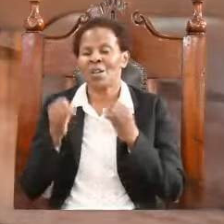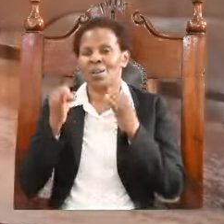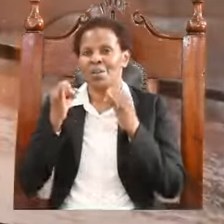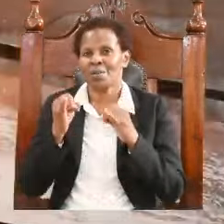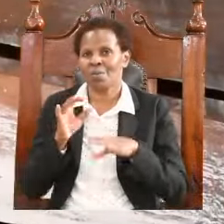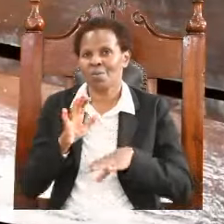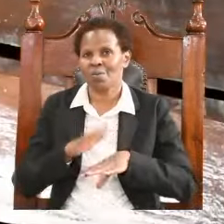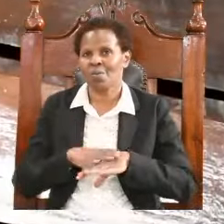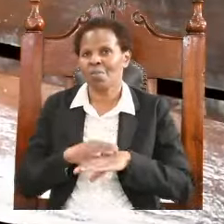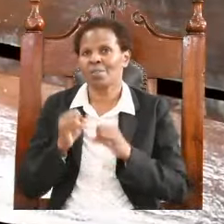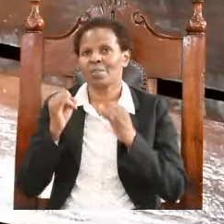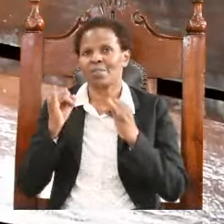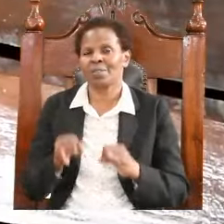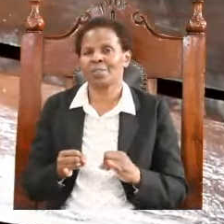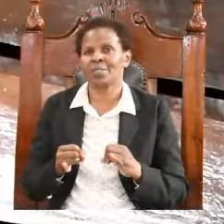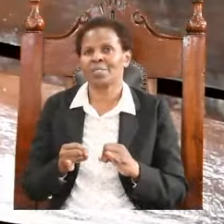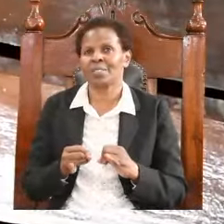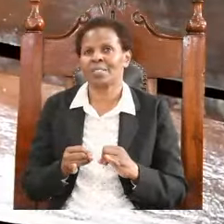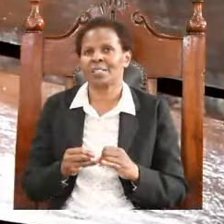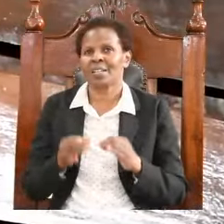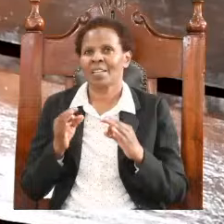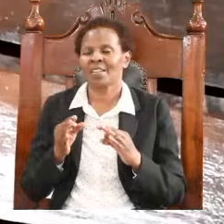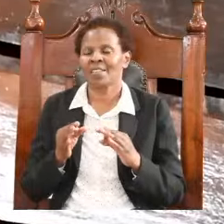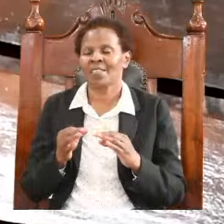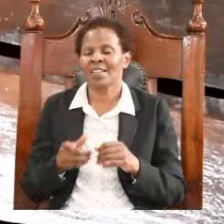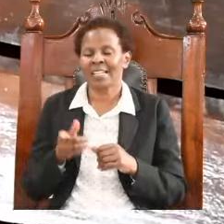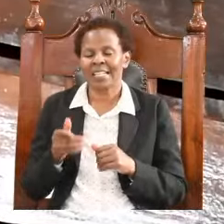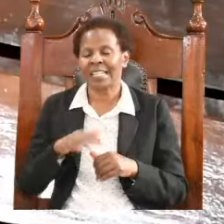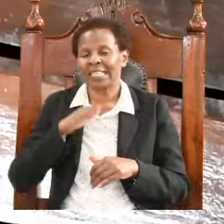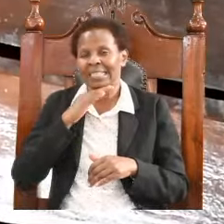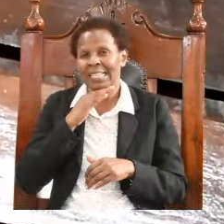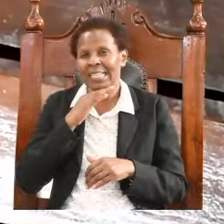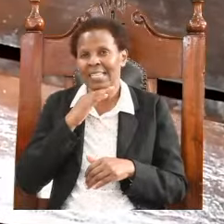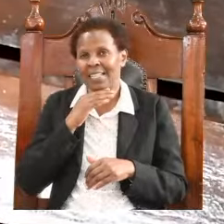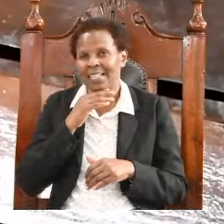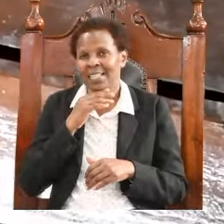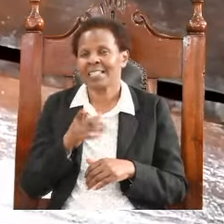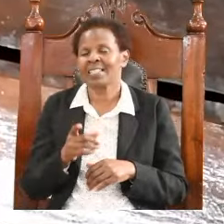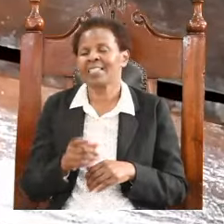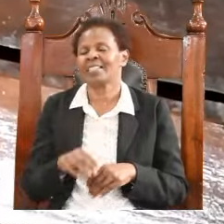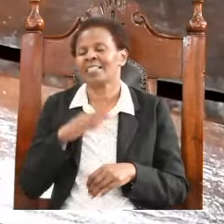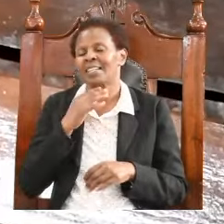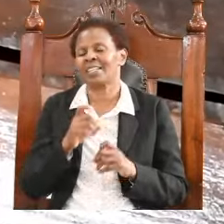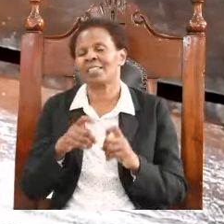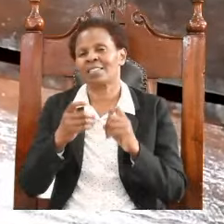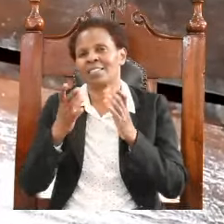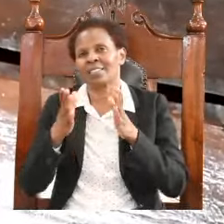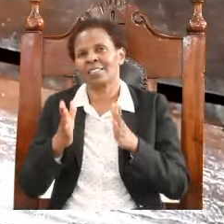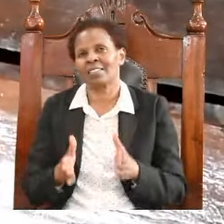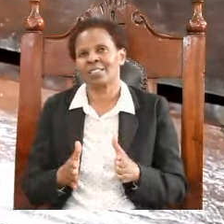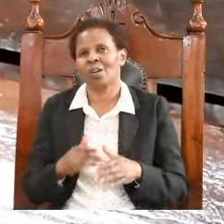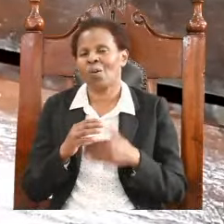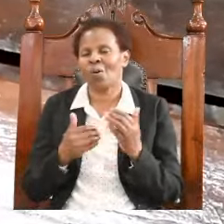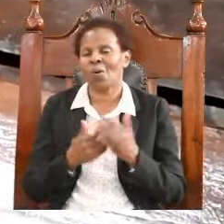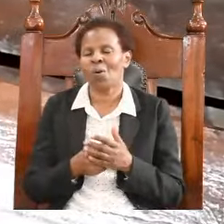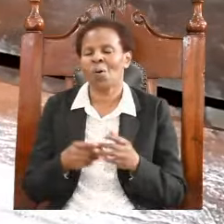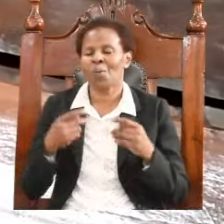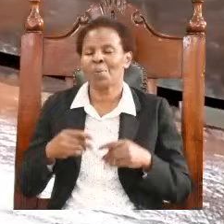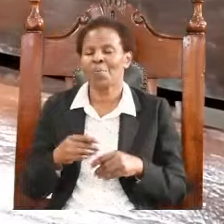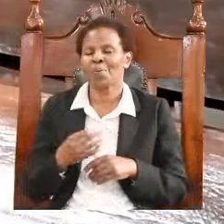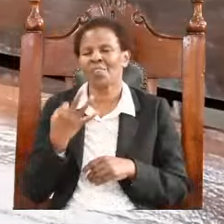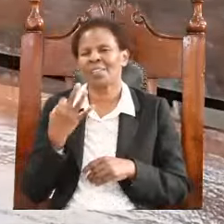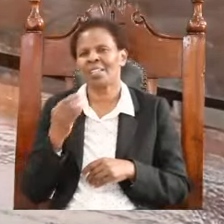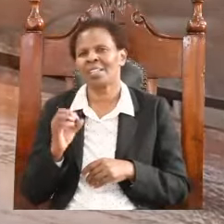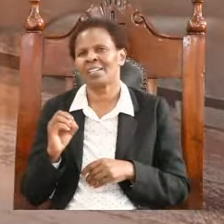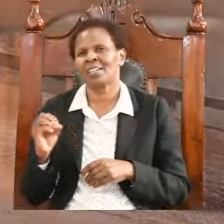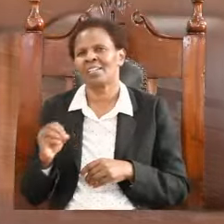Jesu ahonokanagia tondu ingikua ta tha ici nie ingikua ndi mwihia na andu acio othe andu ta magana matatu uguo